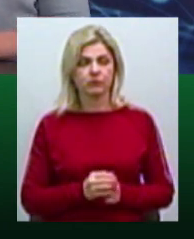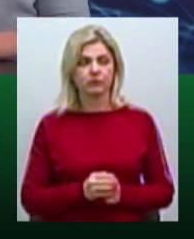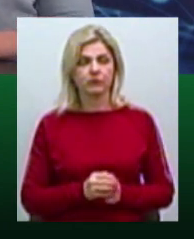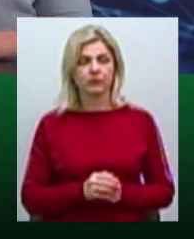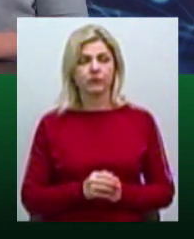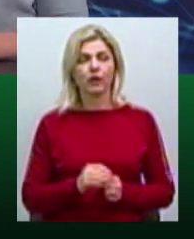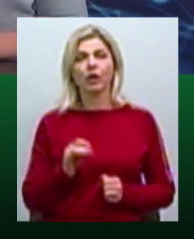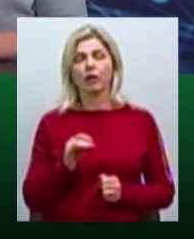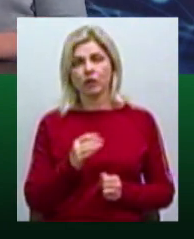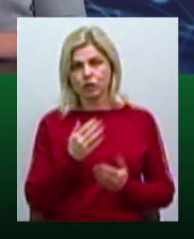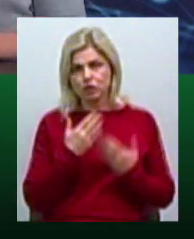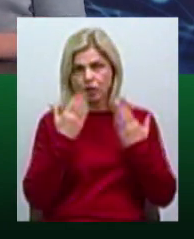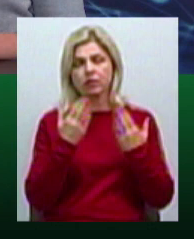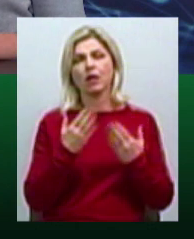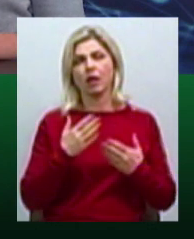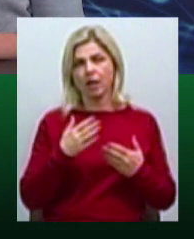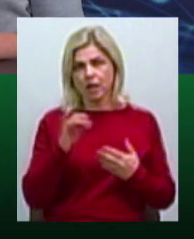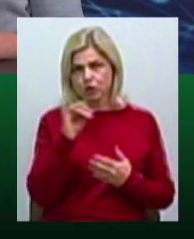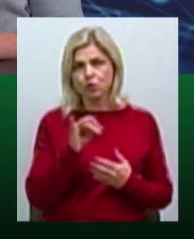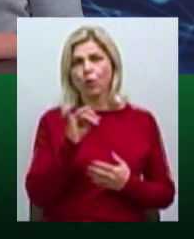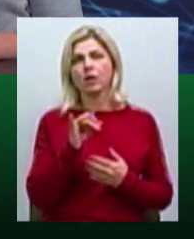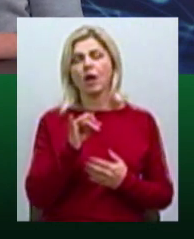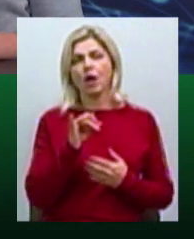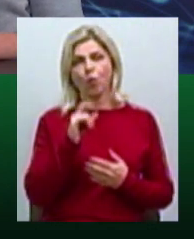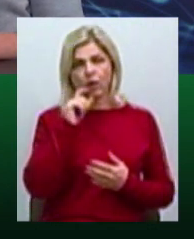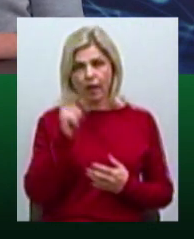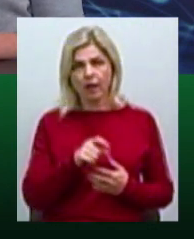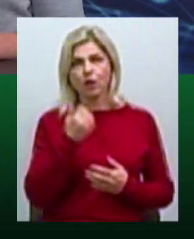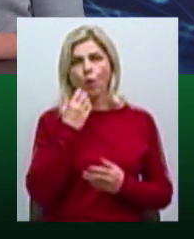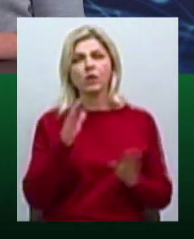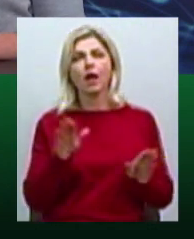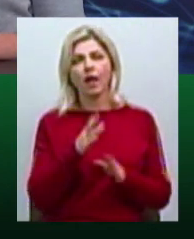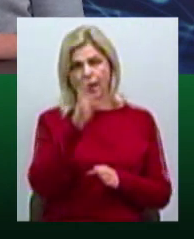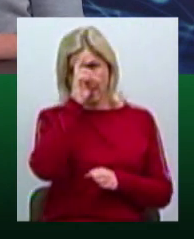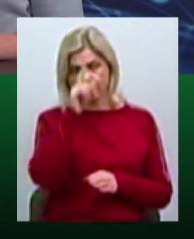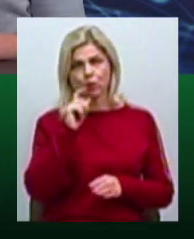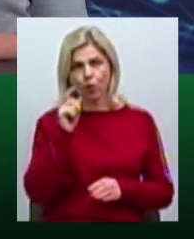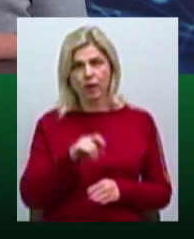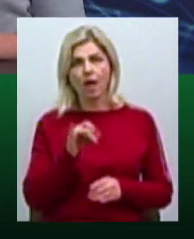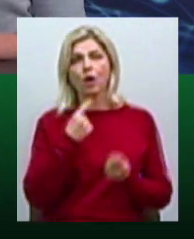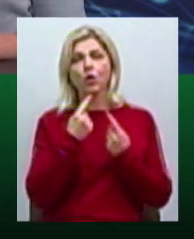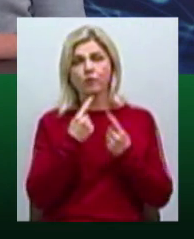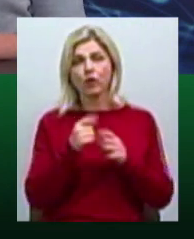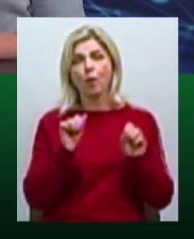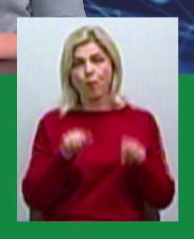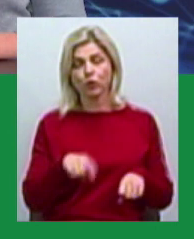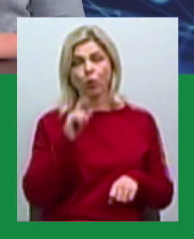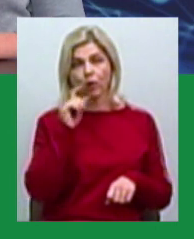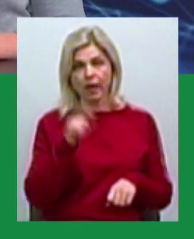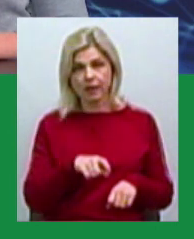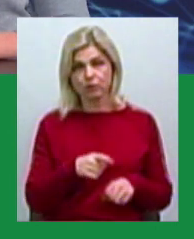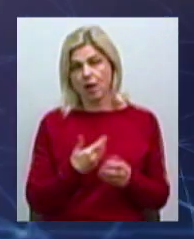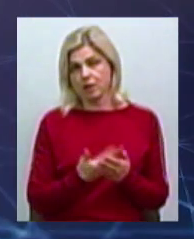історії України, підводилися, коли грав гімн України, так? Навіть розмовляти могли українською,